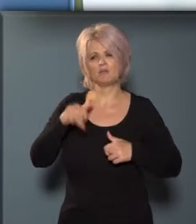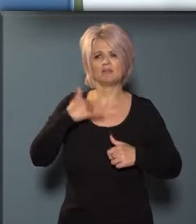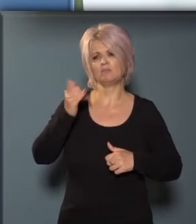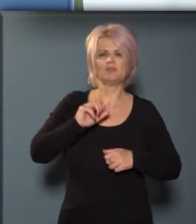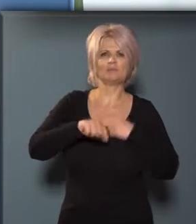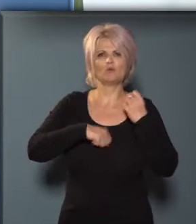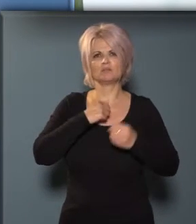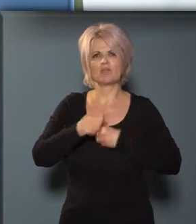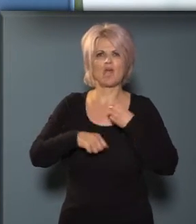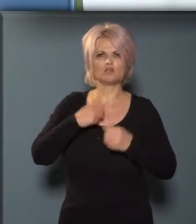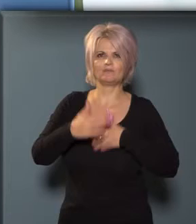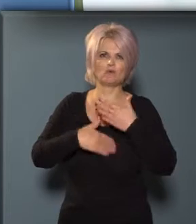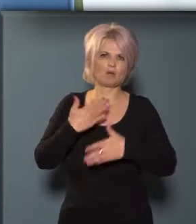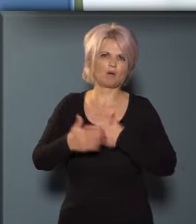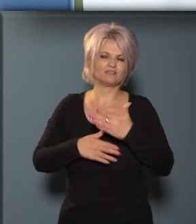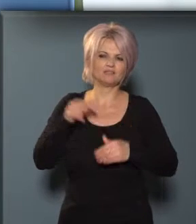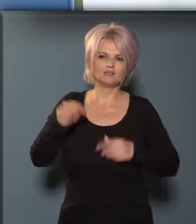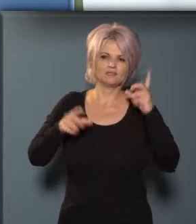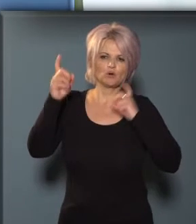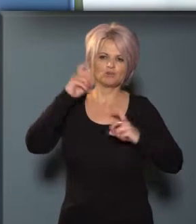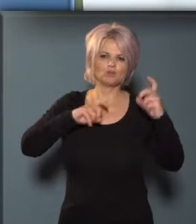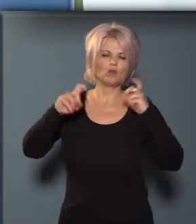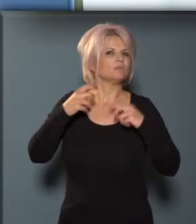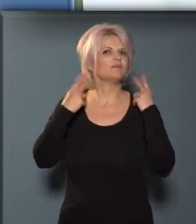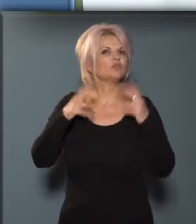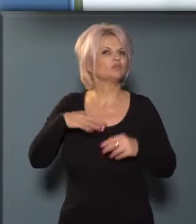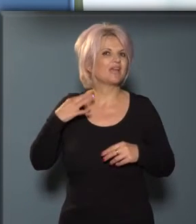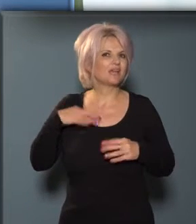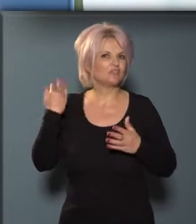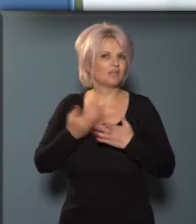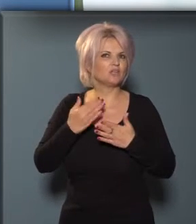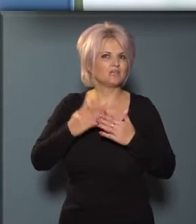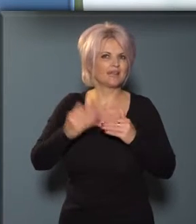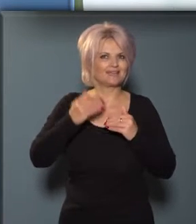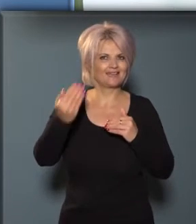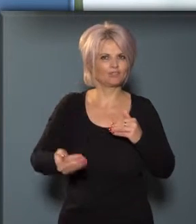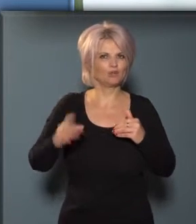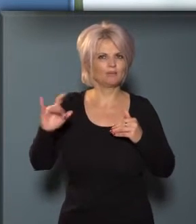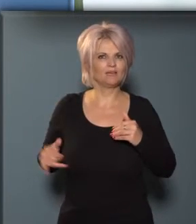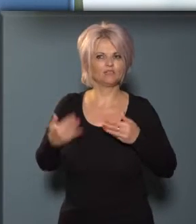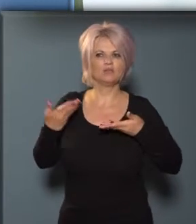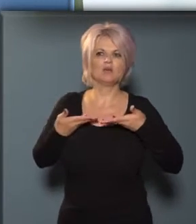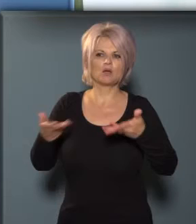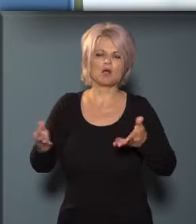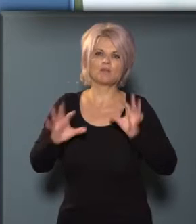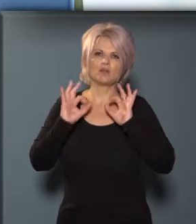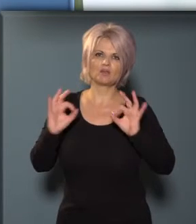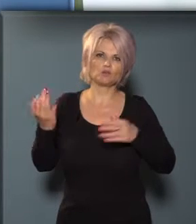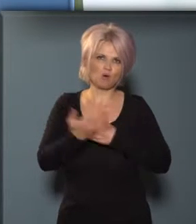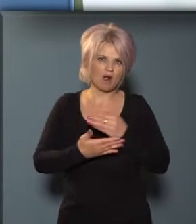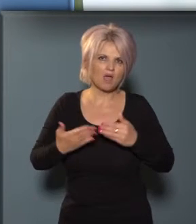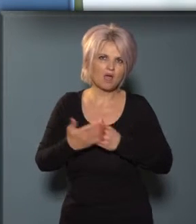vannak, fáradhatatlanok, és azt gondolom, ez nagyon fontos az, hogy egészségesek legyenek a későbbiekben is, kapjanak egy nagyon jó